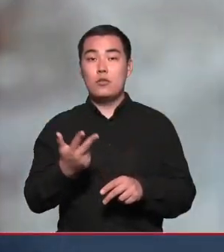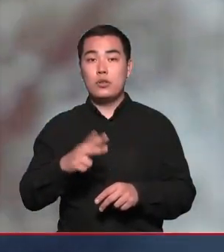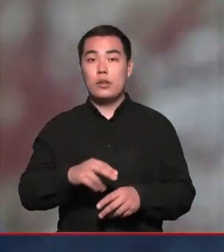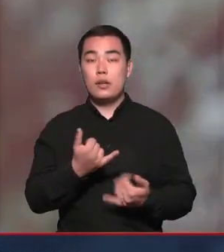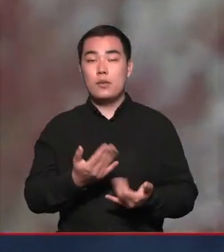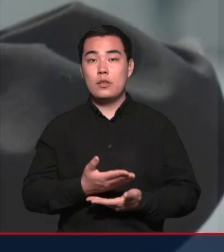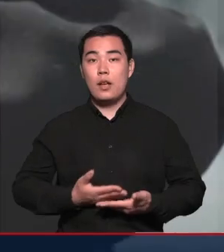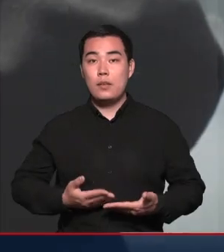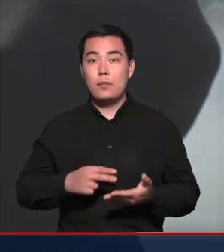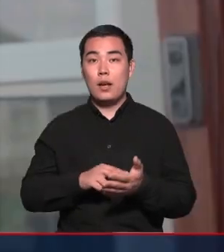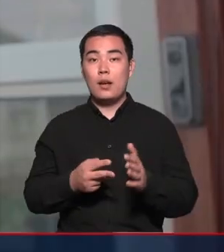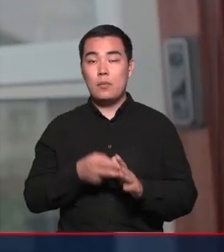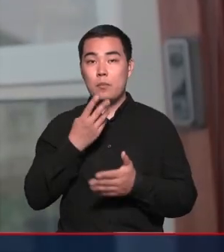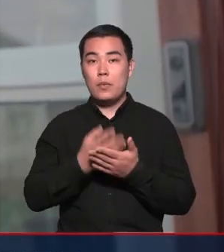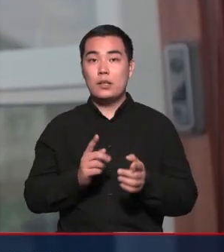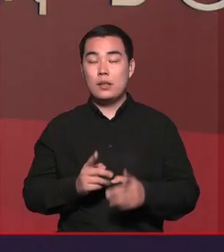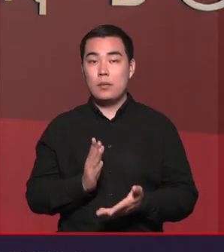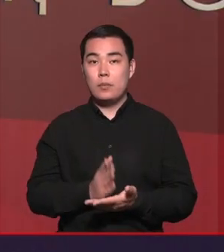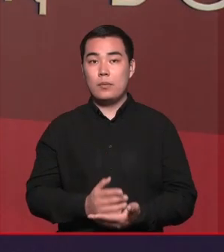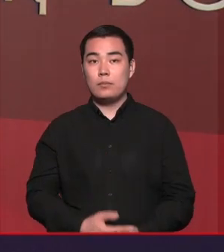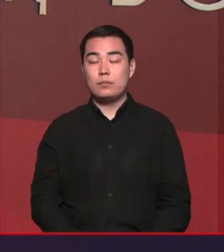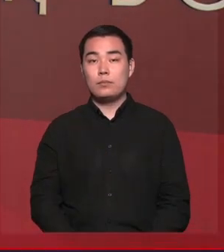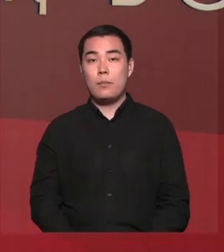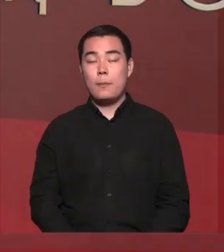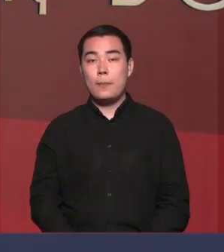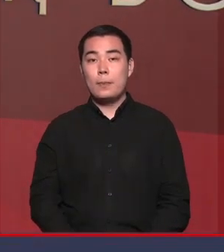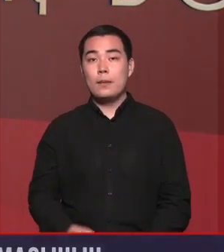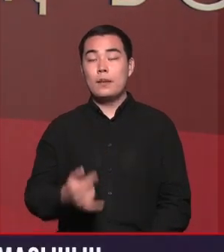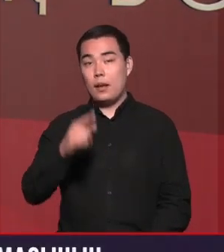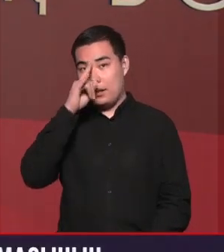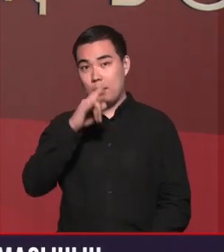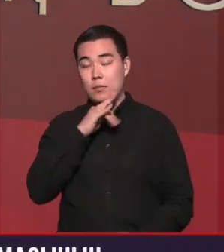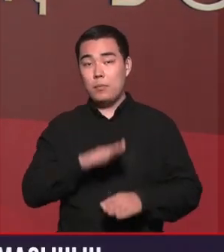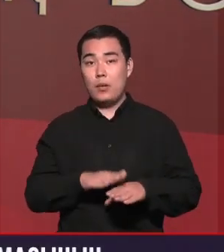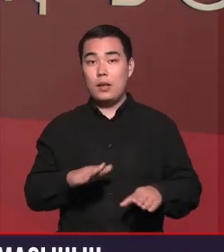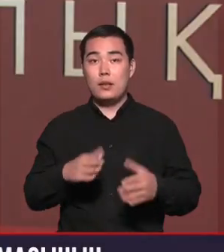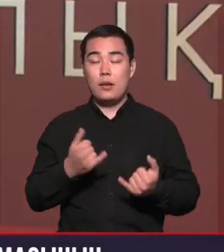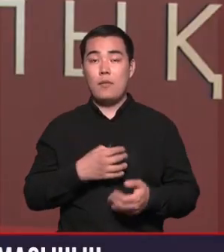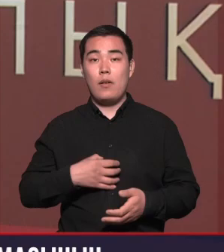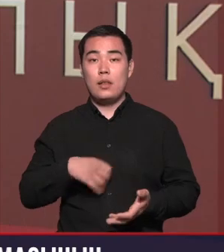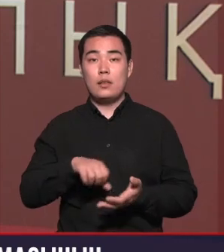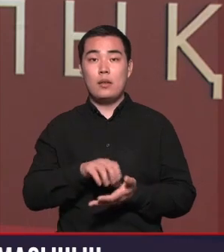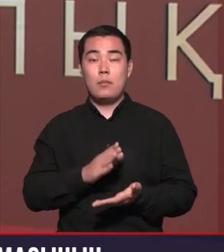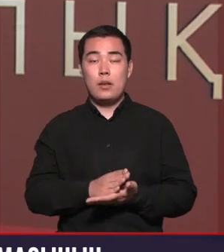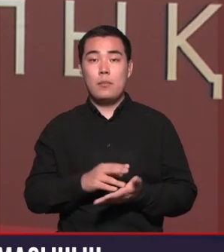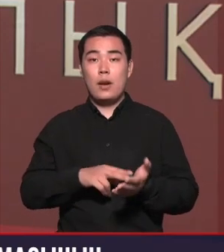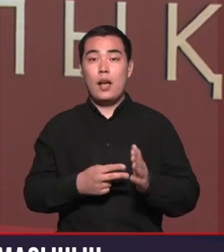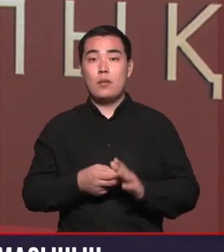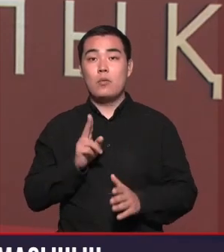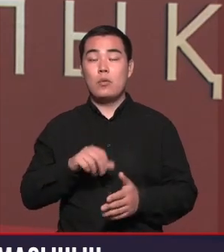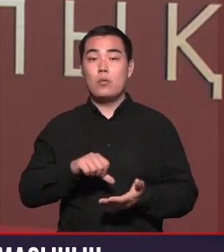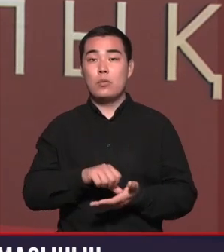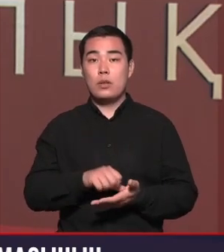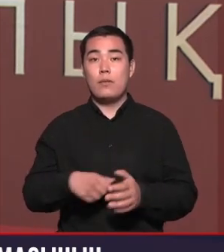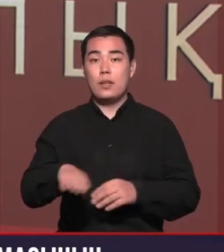біздің арнамыздың өнімі. Шетелі қазақ балалары бағдарламасының рухани маңызы зор. Бағдарламаға қатысқан балалардың